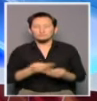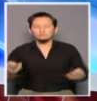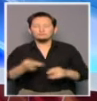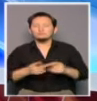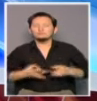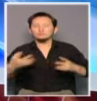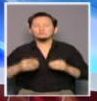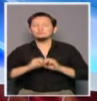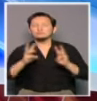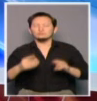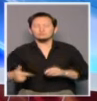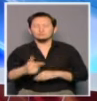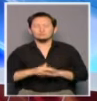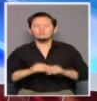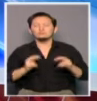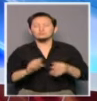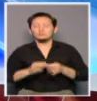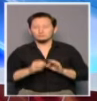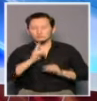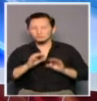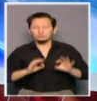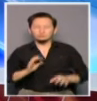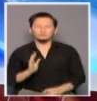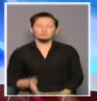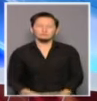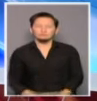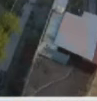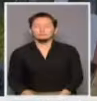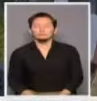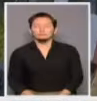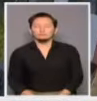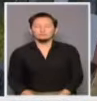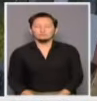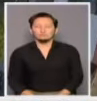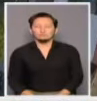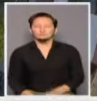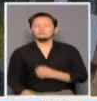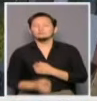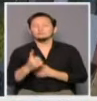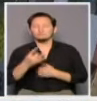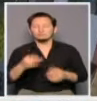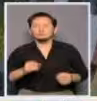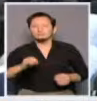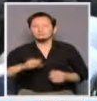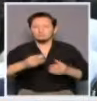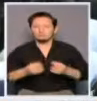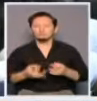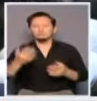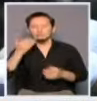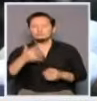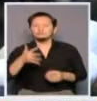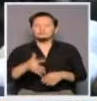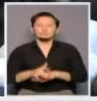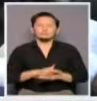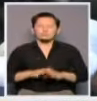празднуют священный день атраусцы? Все подробности в следующем материале. Первый день Курбан-Айда около 5000 атраусцев